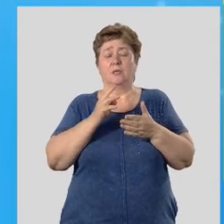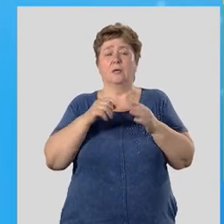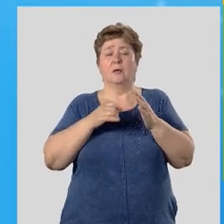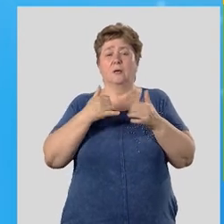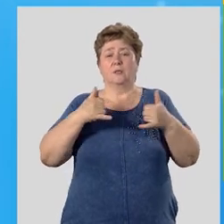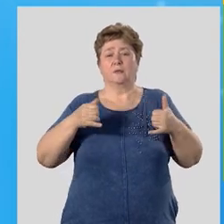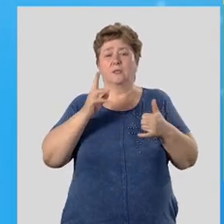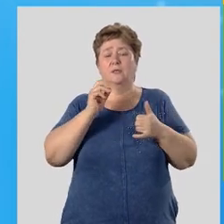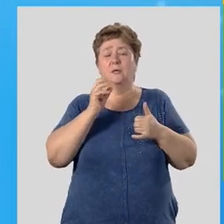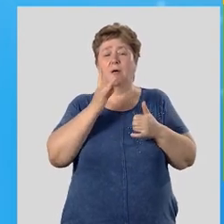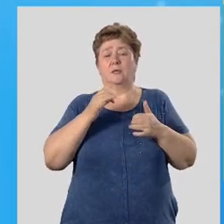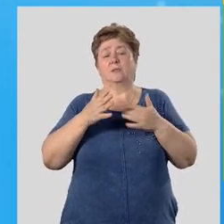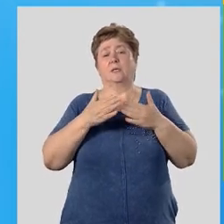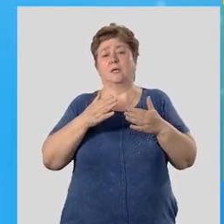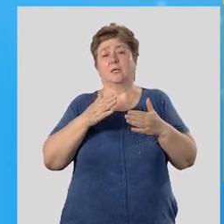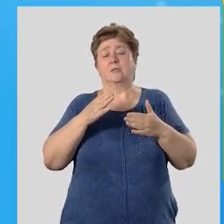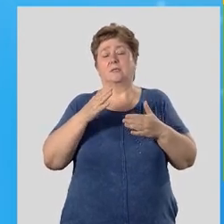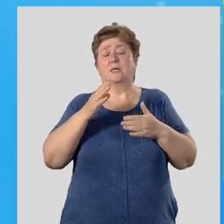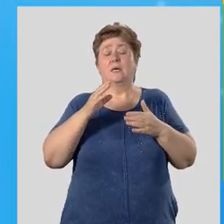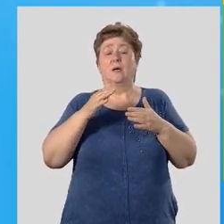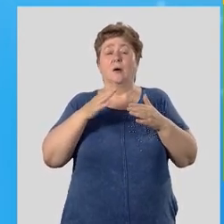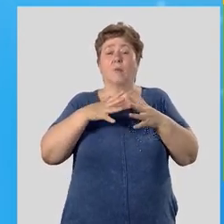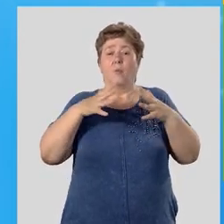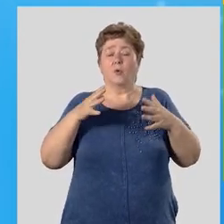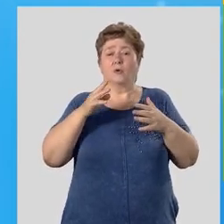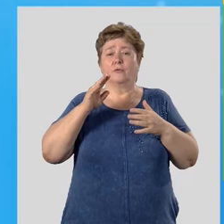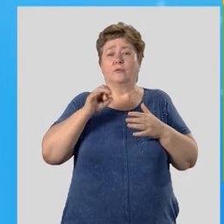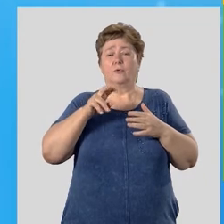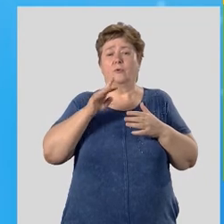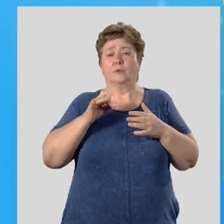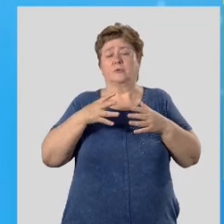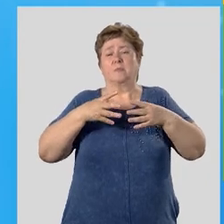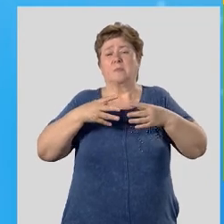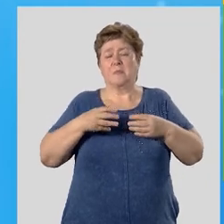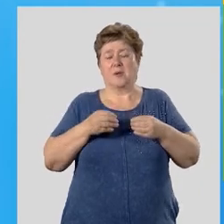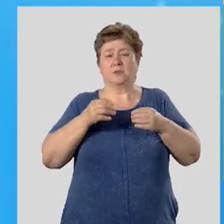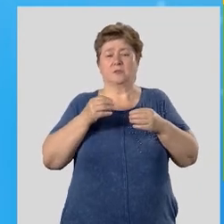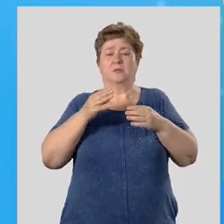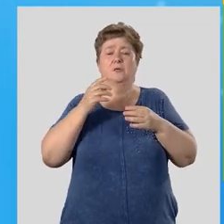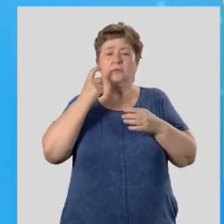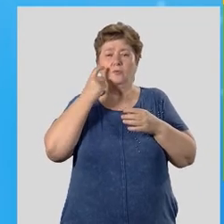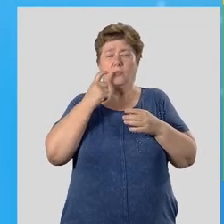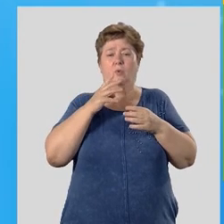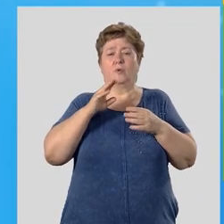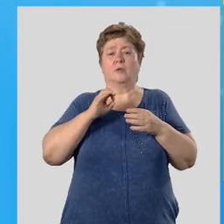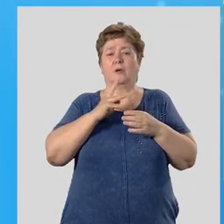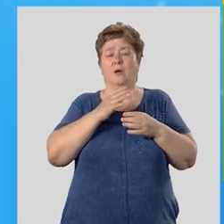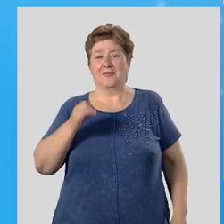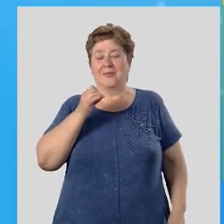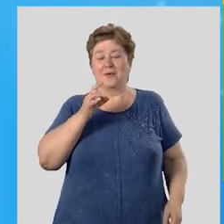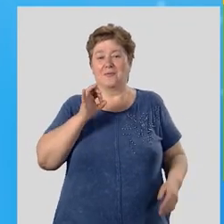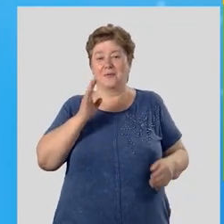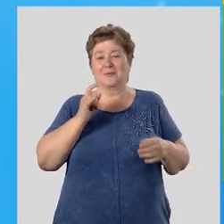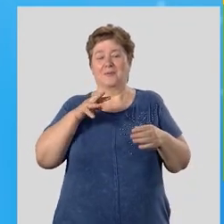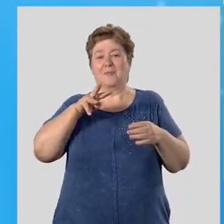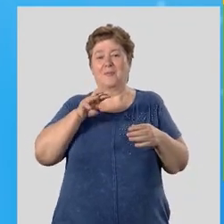кариес, а при избытке флюороз – это размягчение зубной ткани.